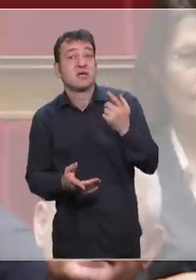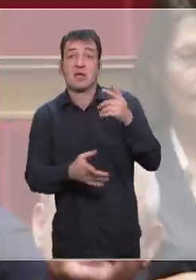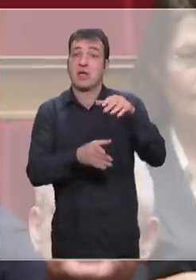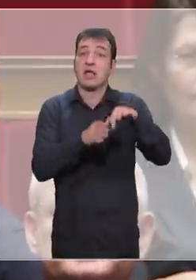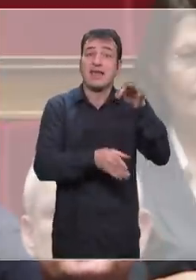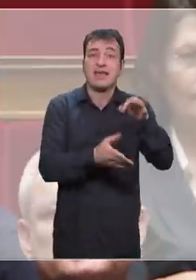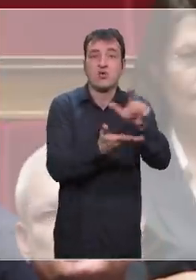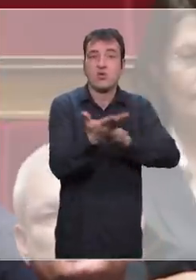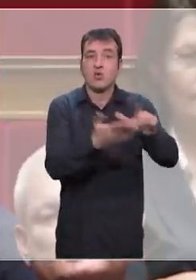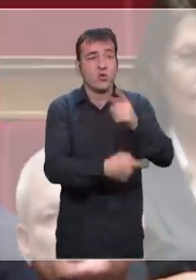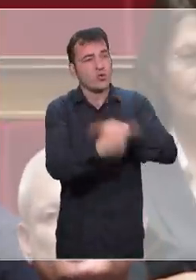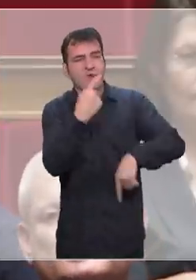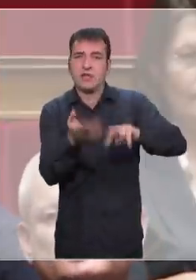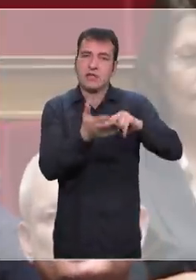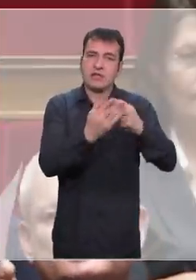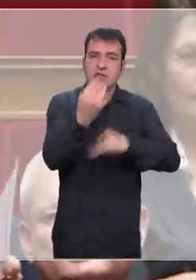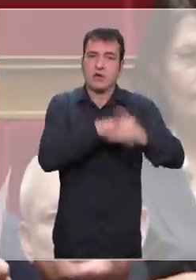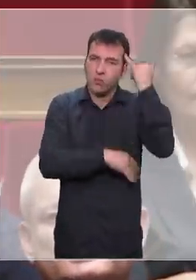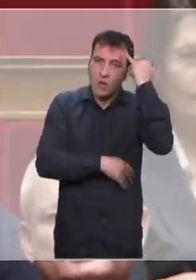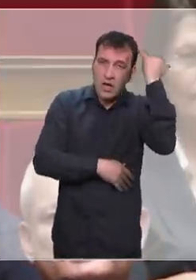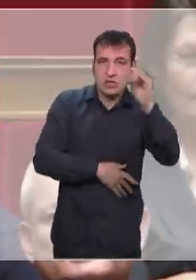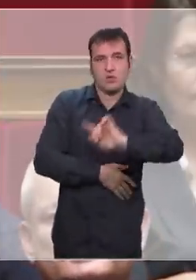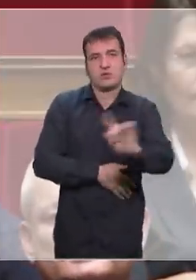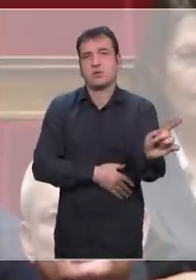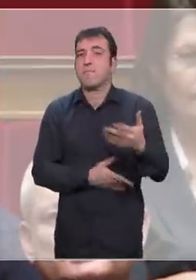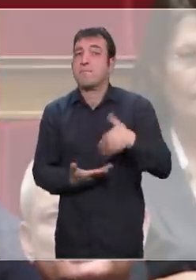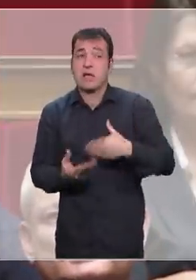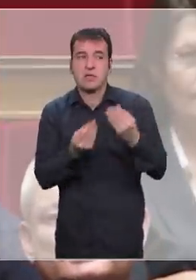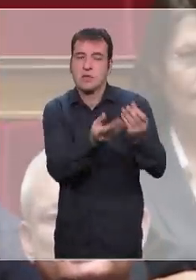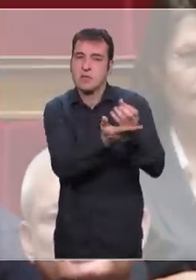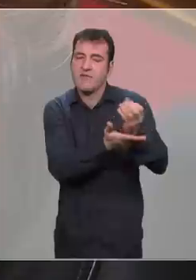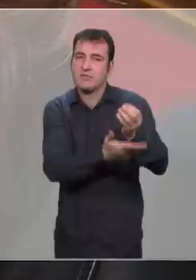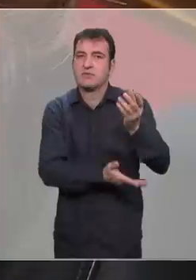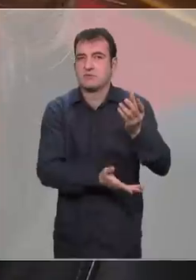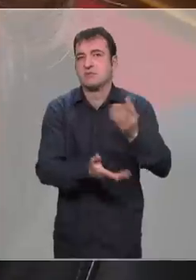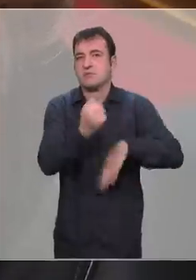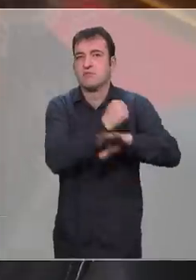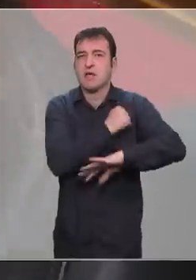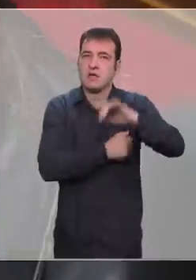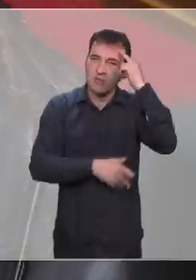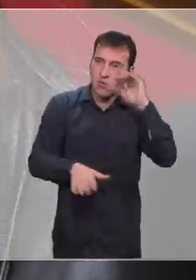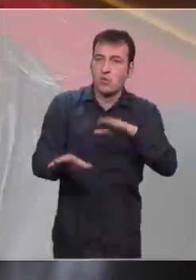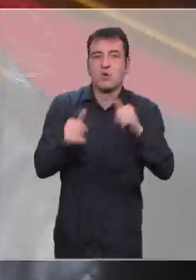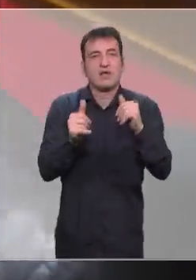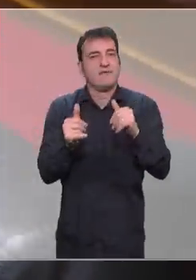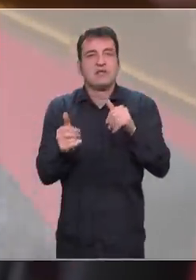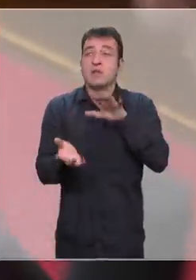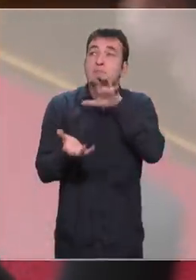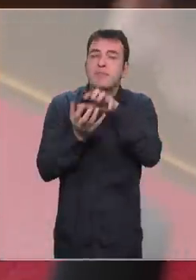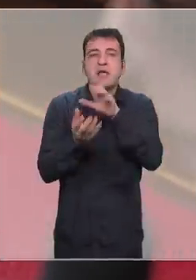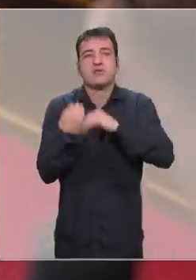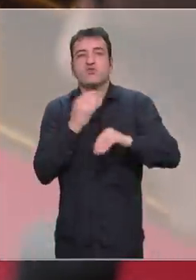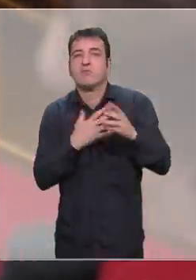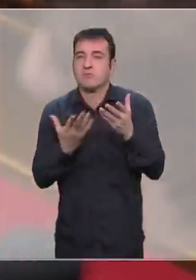ou des ingénieurs, mais bien de leur donner les clés pour éviter de tomber dans certains écueils et pour s'assurer en amont de la réussite des projets qu'ils pourraient